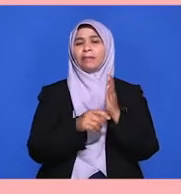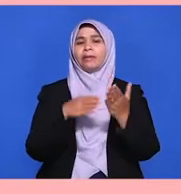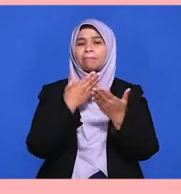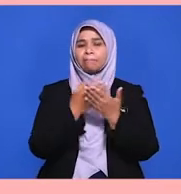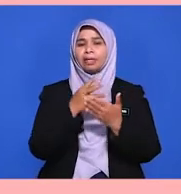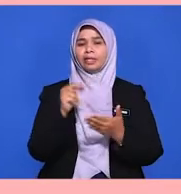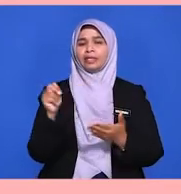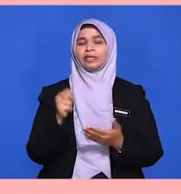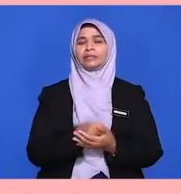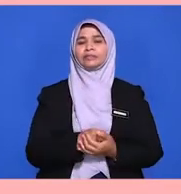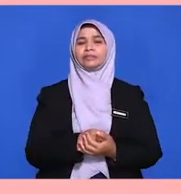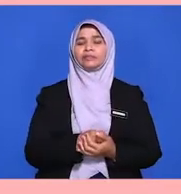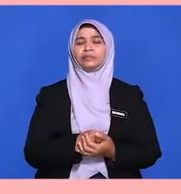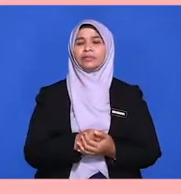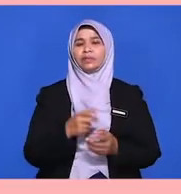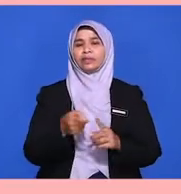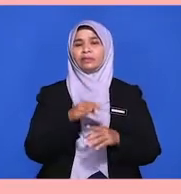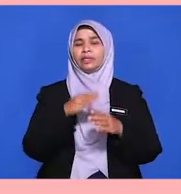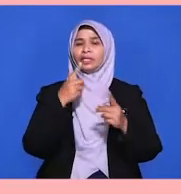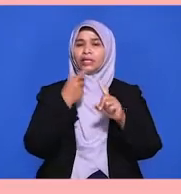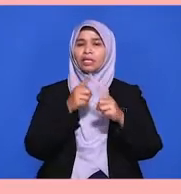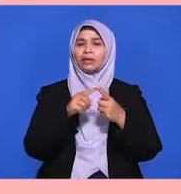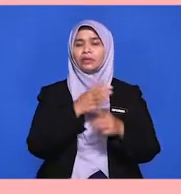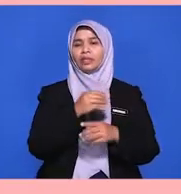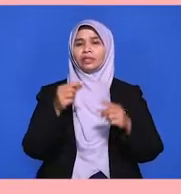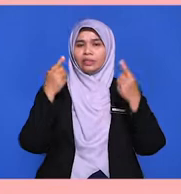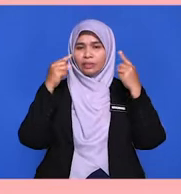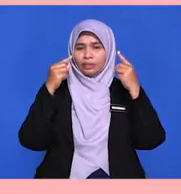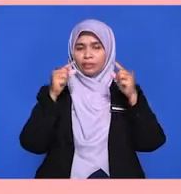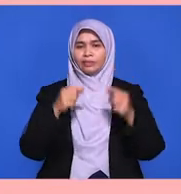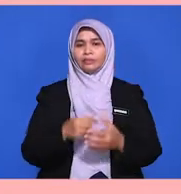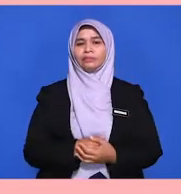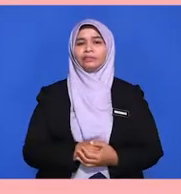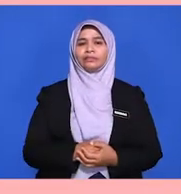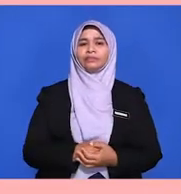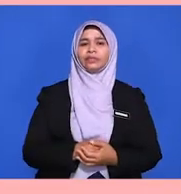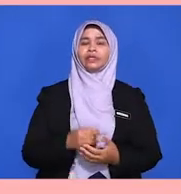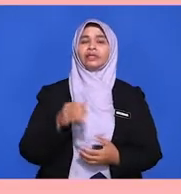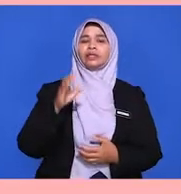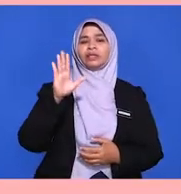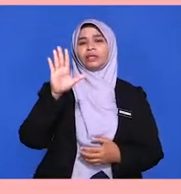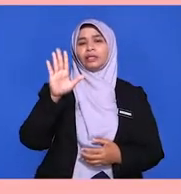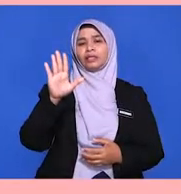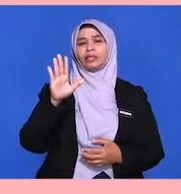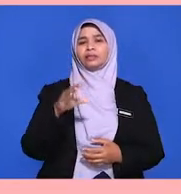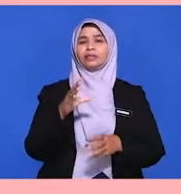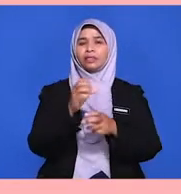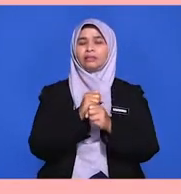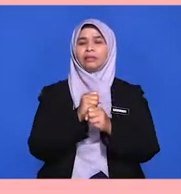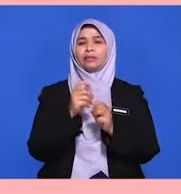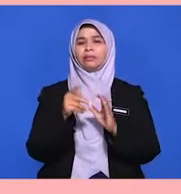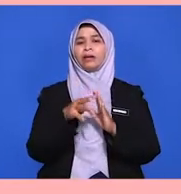kawan, guru dan pihak lain. Dan tujuan yang terakhir, melalui